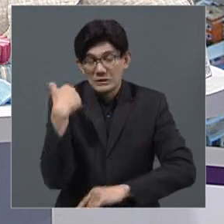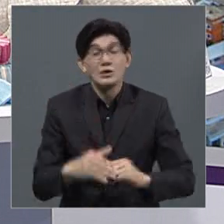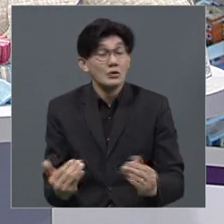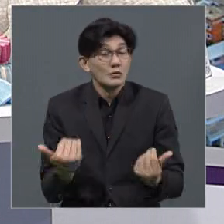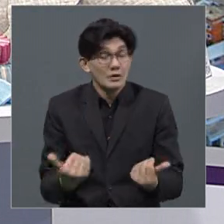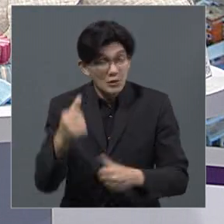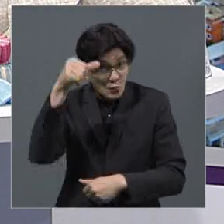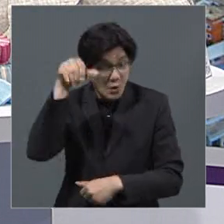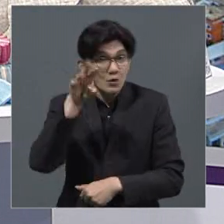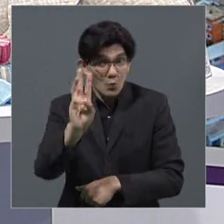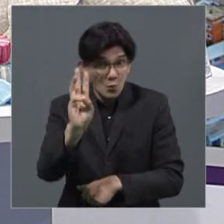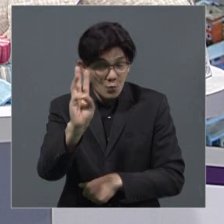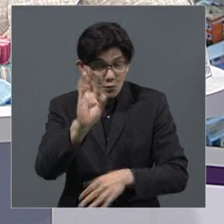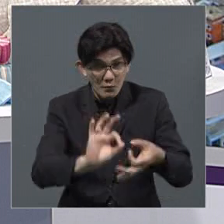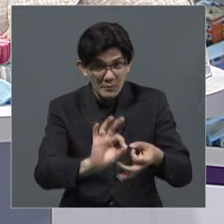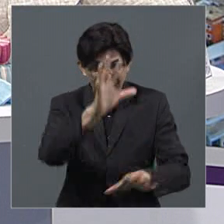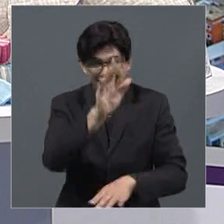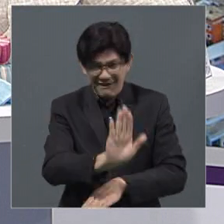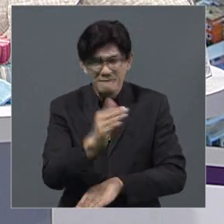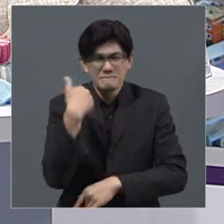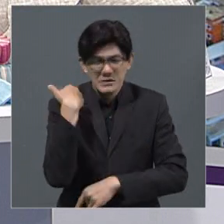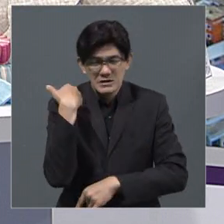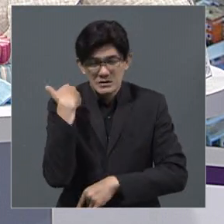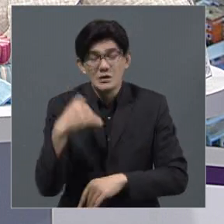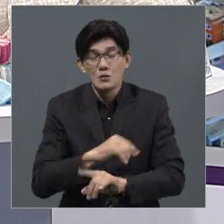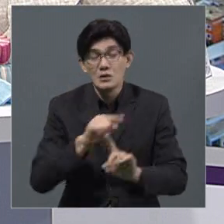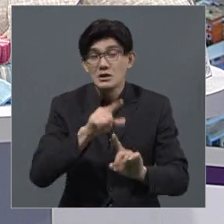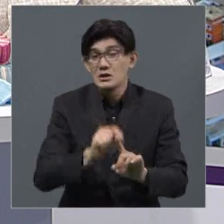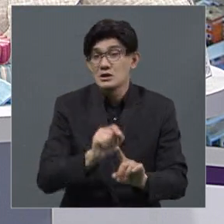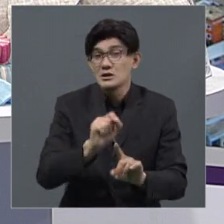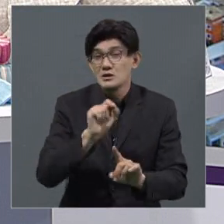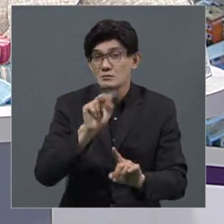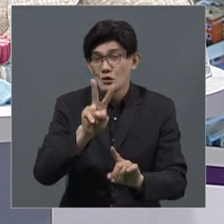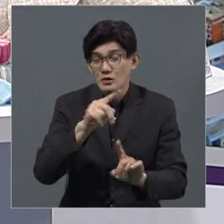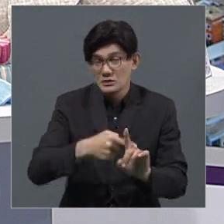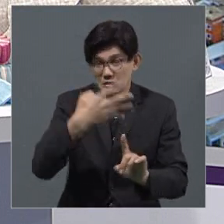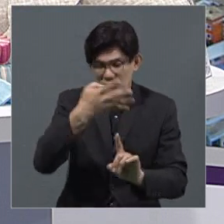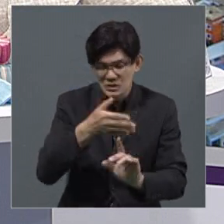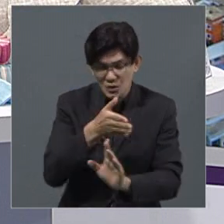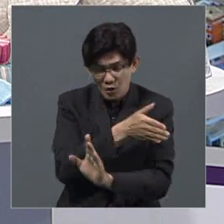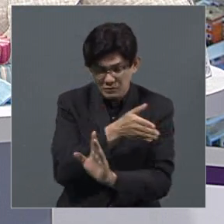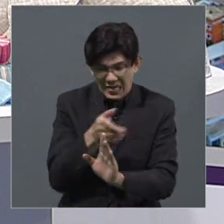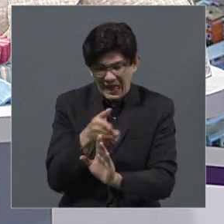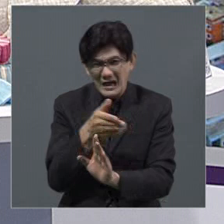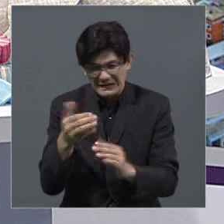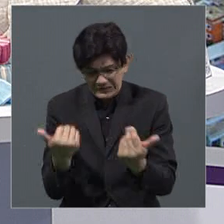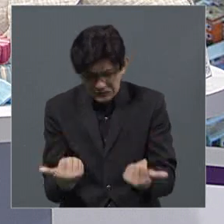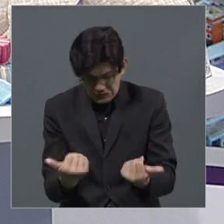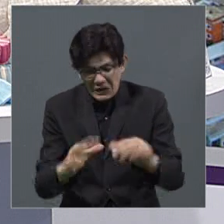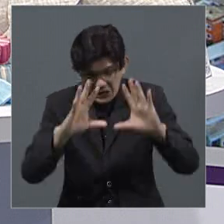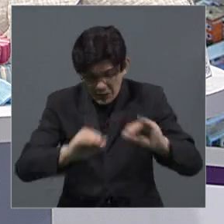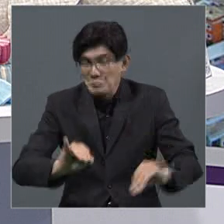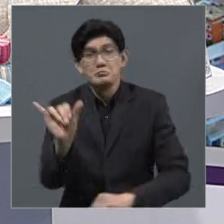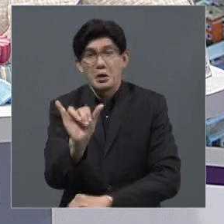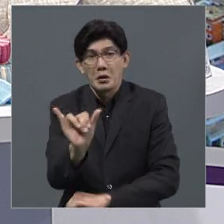ข้าสู่วันที่6ของเหตุการณ์ที่เกิดขึ้นแล้วเพลิงไหม้เกิดขึ้นตั้งแต่วันที่22เมษายนแต่ว่าขณะนี้ก็ยังคงไม่สามารถที่จะดับไฟที่คุก